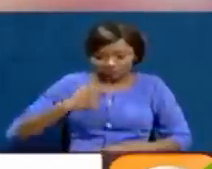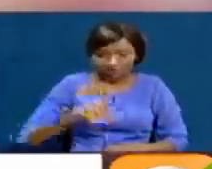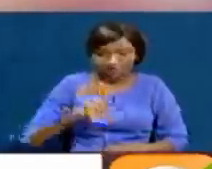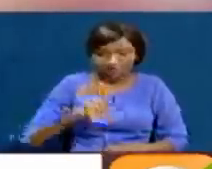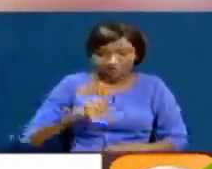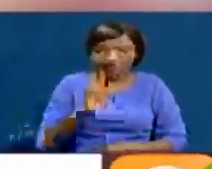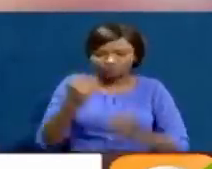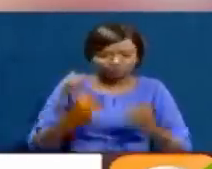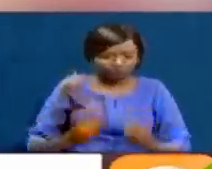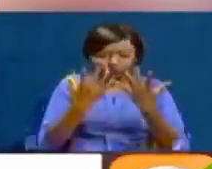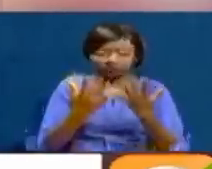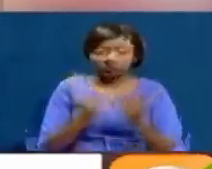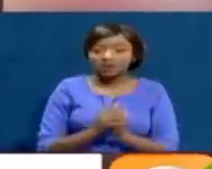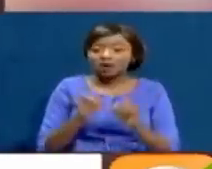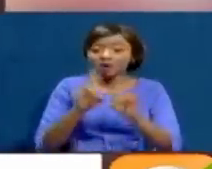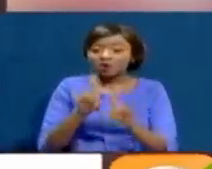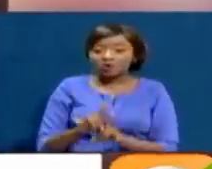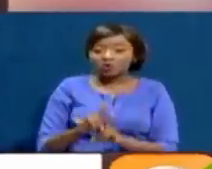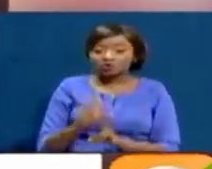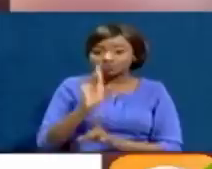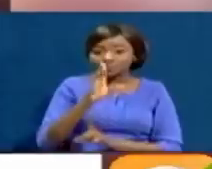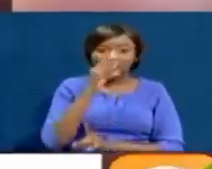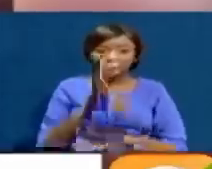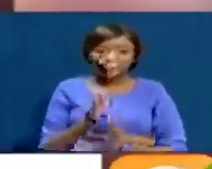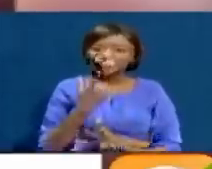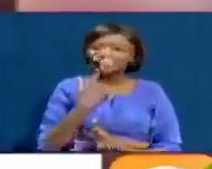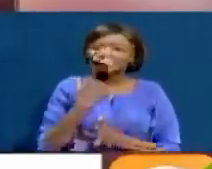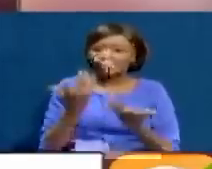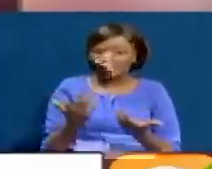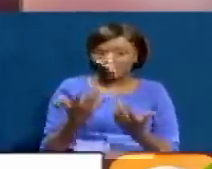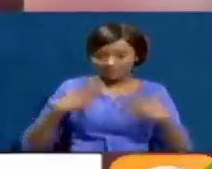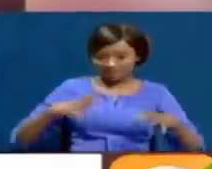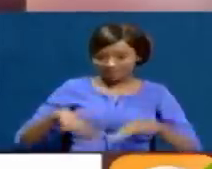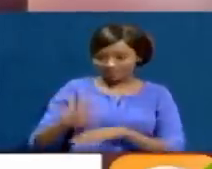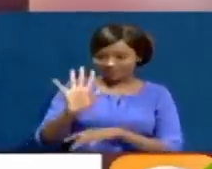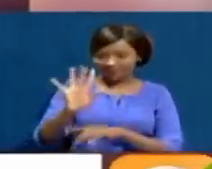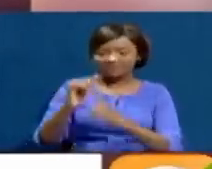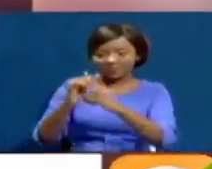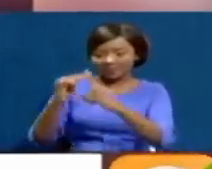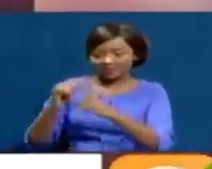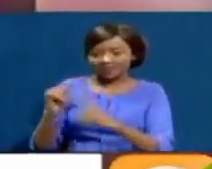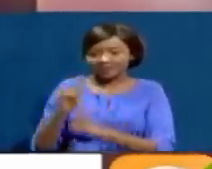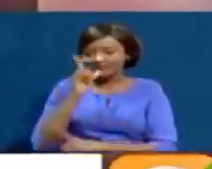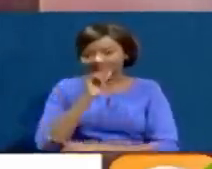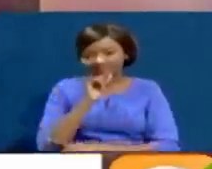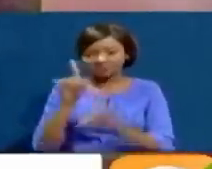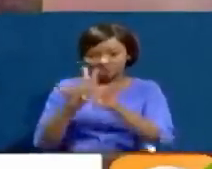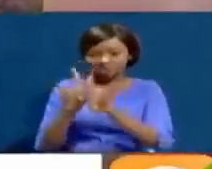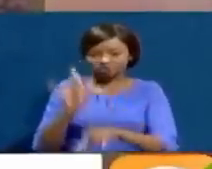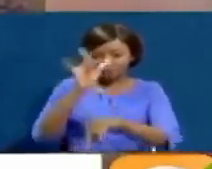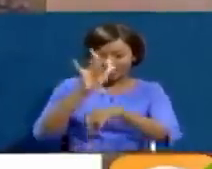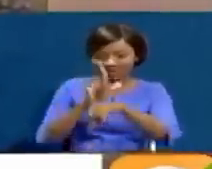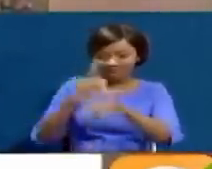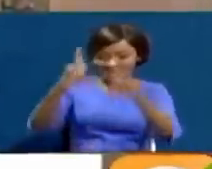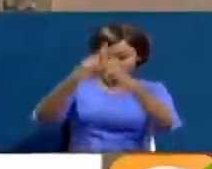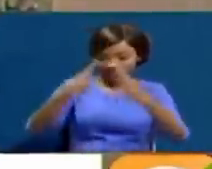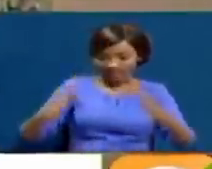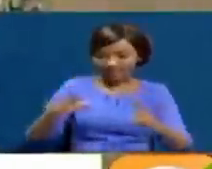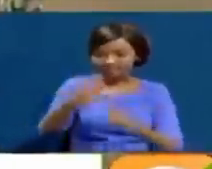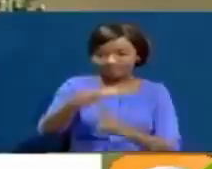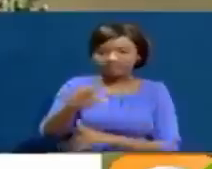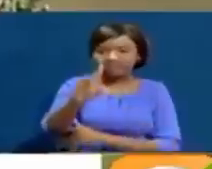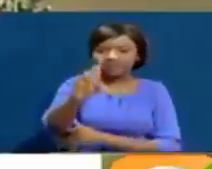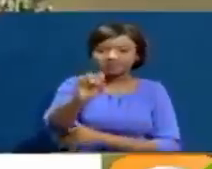Juguna kuwa wapiganaji watano waliuawa katika jaribio hilo la kushambulia kambi ya kijeshi ya Simba. Silaha